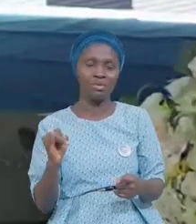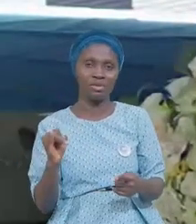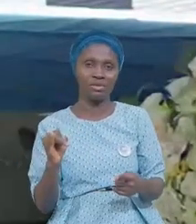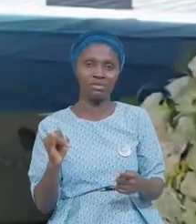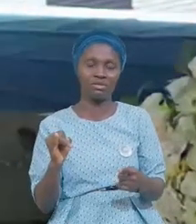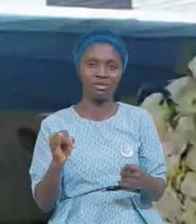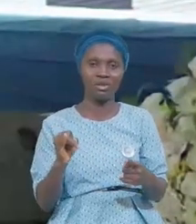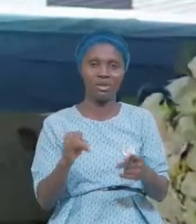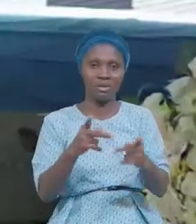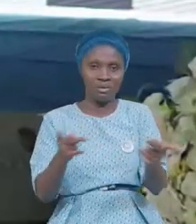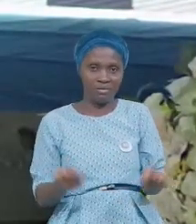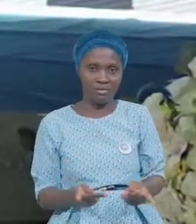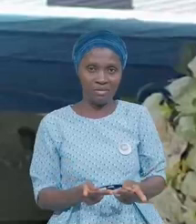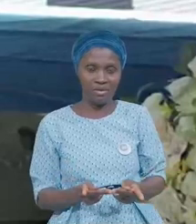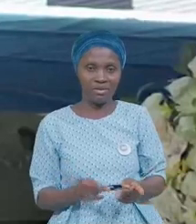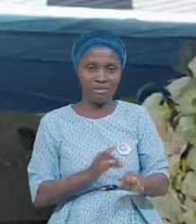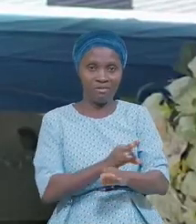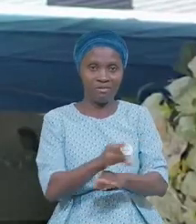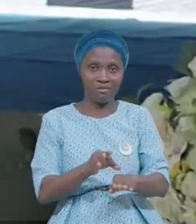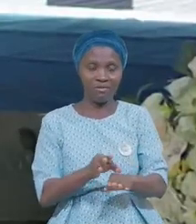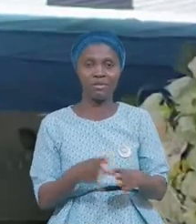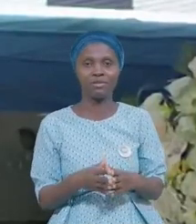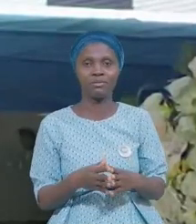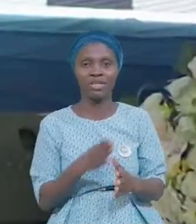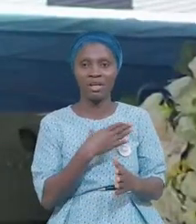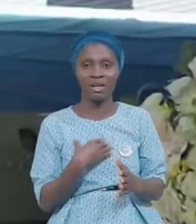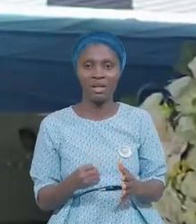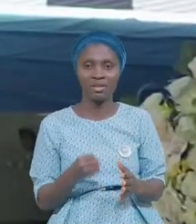plus grands, plus élevés, plus puissants que